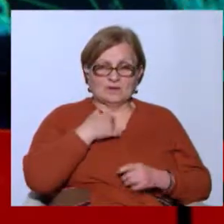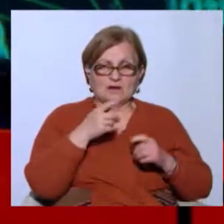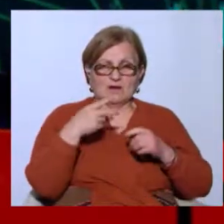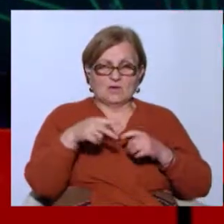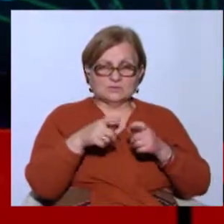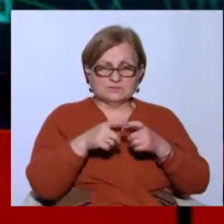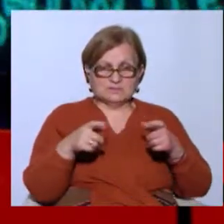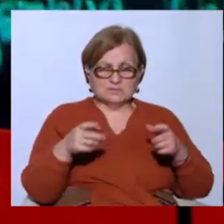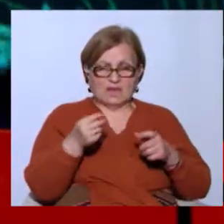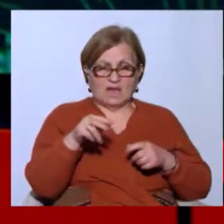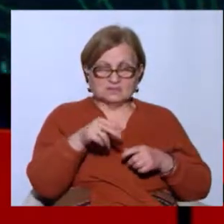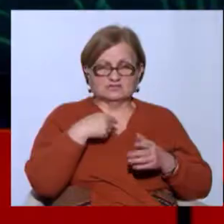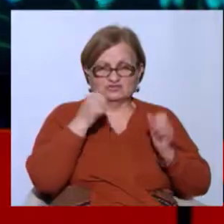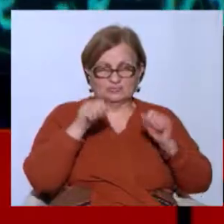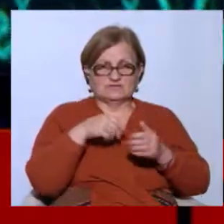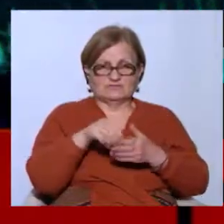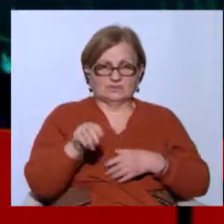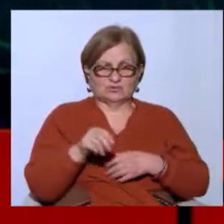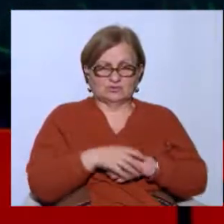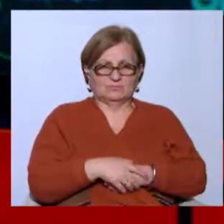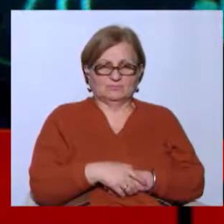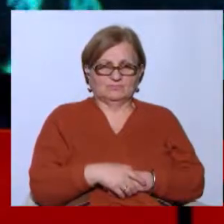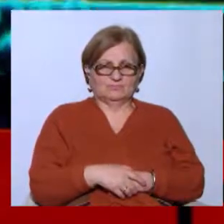ლარით შემიძლია ვიყიდო